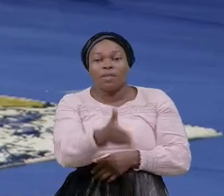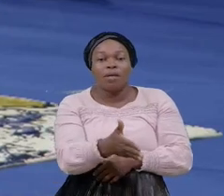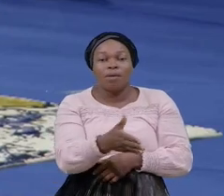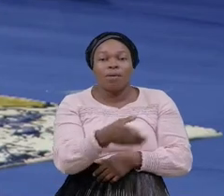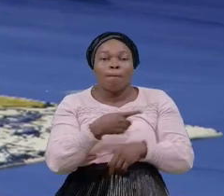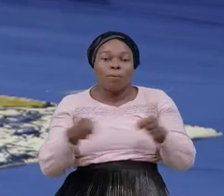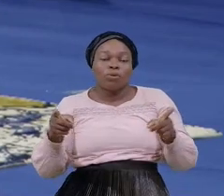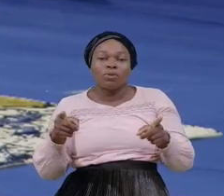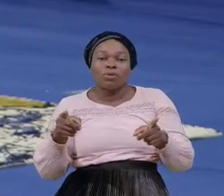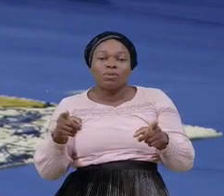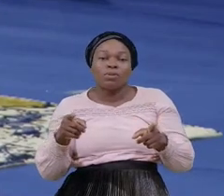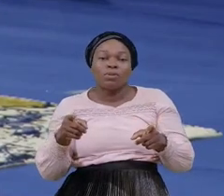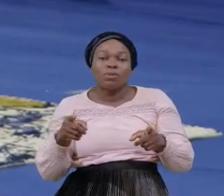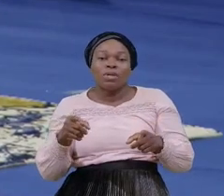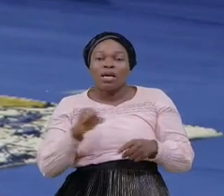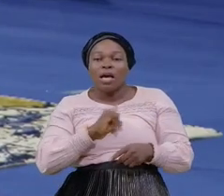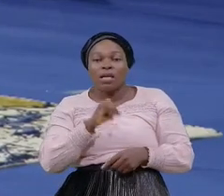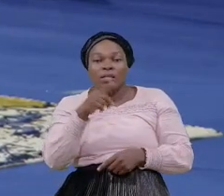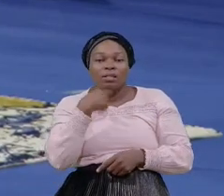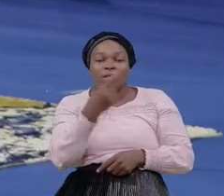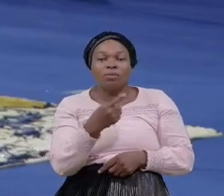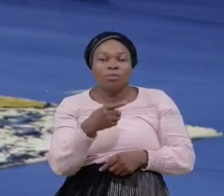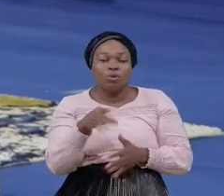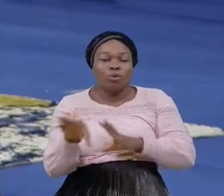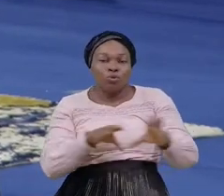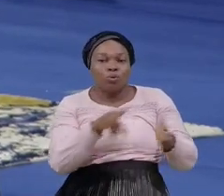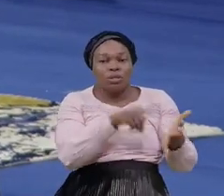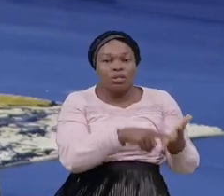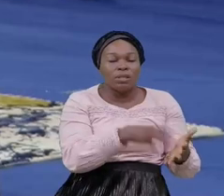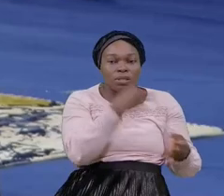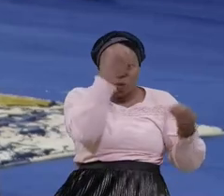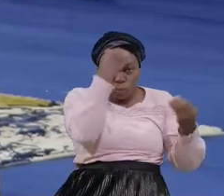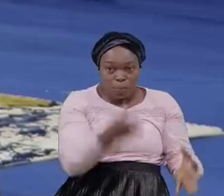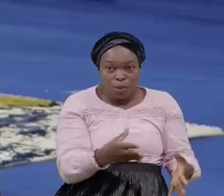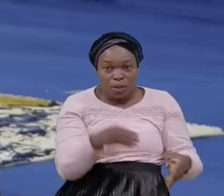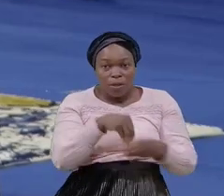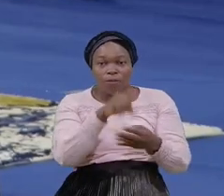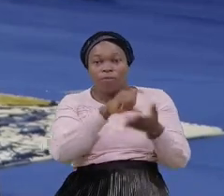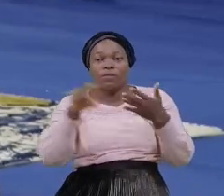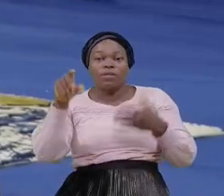dis, fais ceci, fais cela, et il le fait. Verset 10.